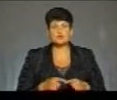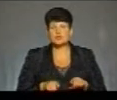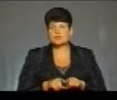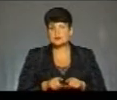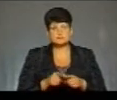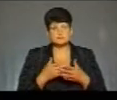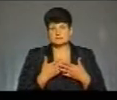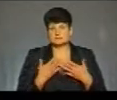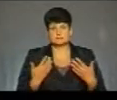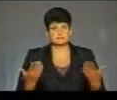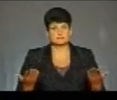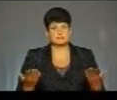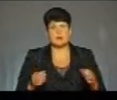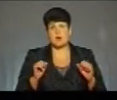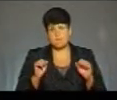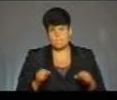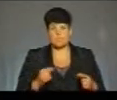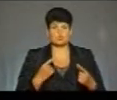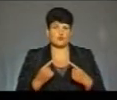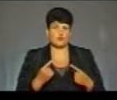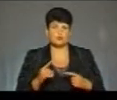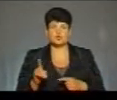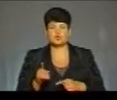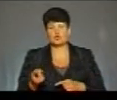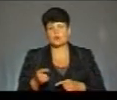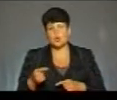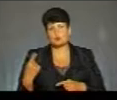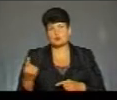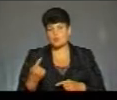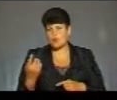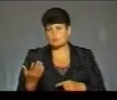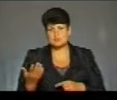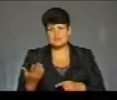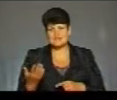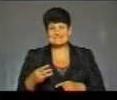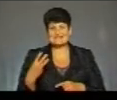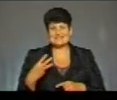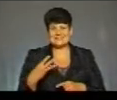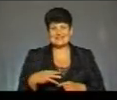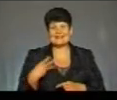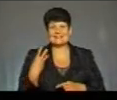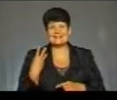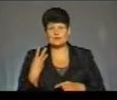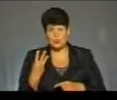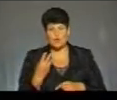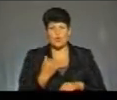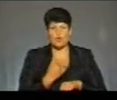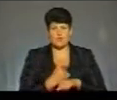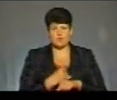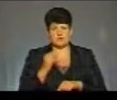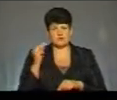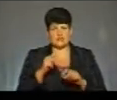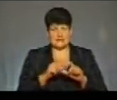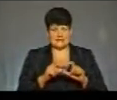не відбувалося, і я можу говорити щодо Тернопільської області. З 33 опорних навчальних